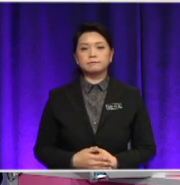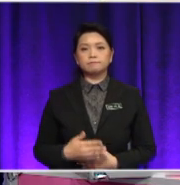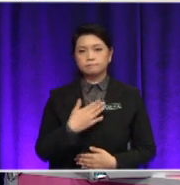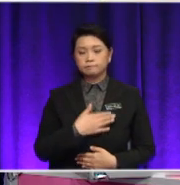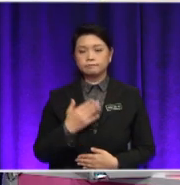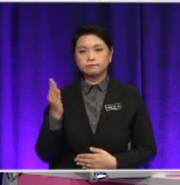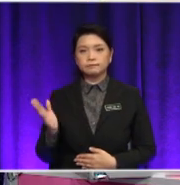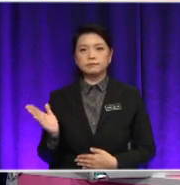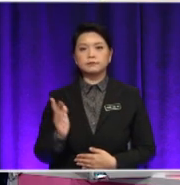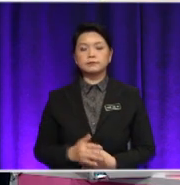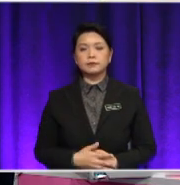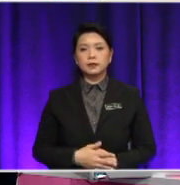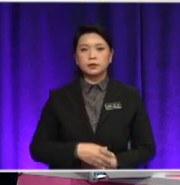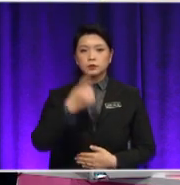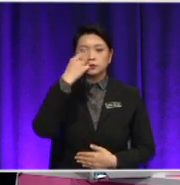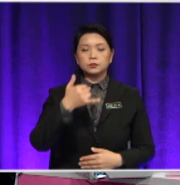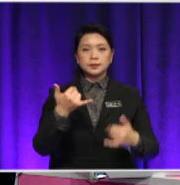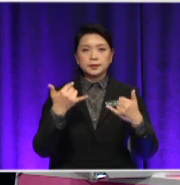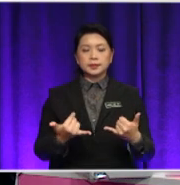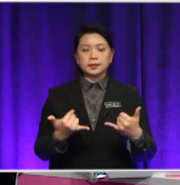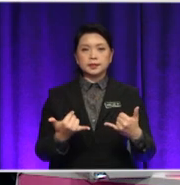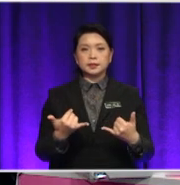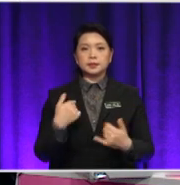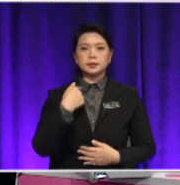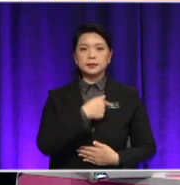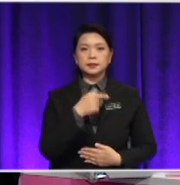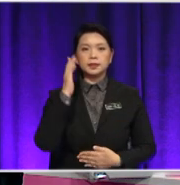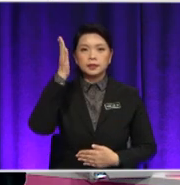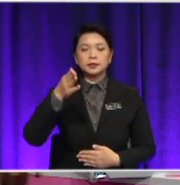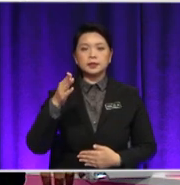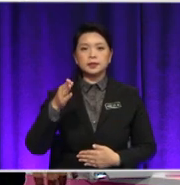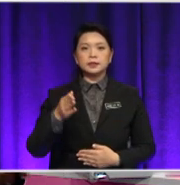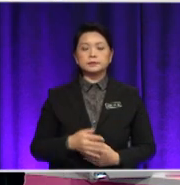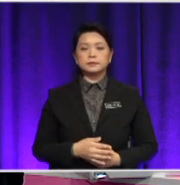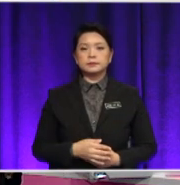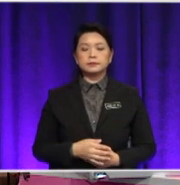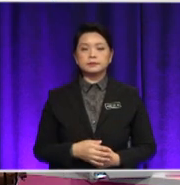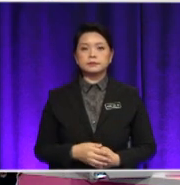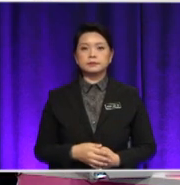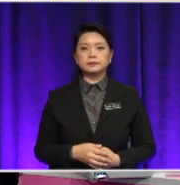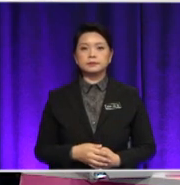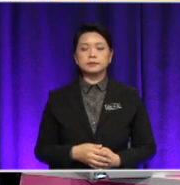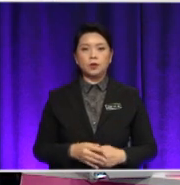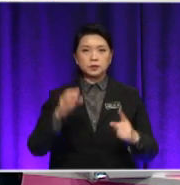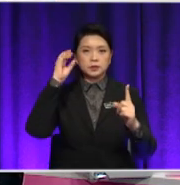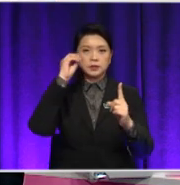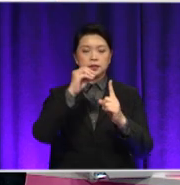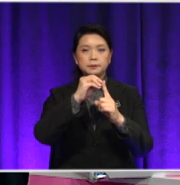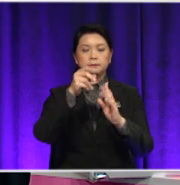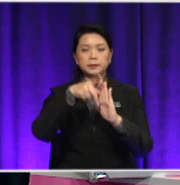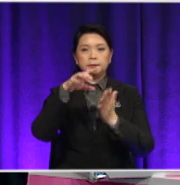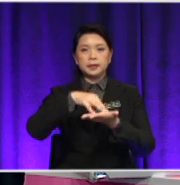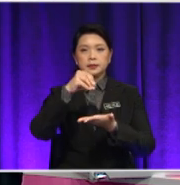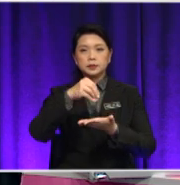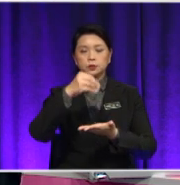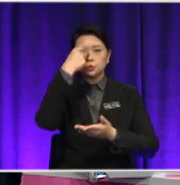Okey, baiklah Akmal. Untuk segmen kedua, kita akan pergi kepada objektif pembelajaran yang kedua, iaitu